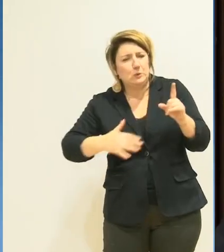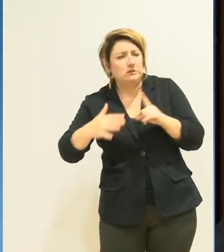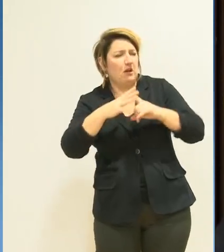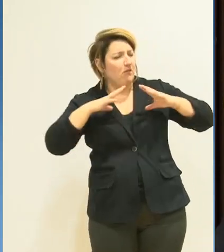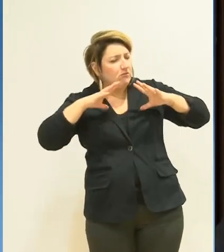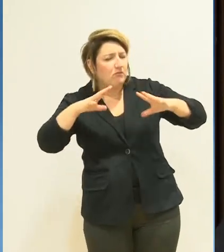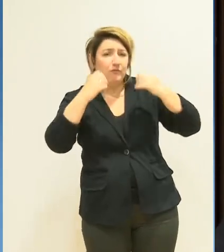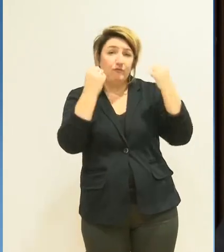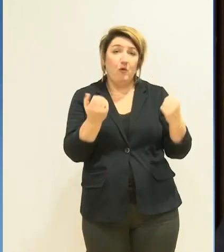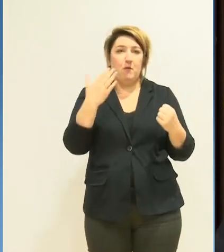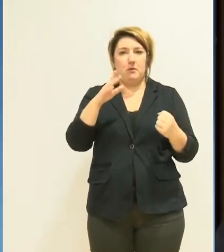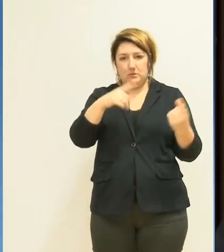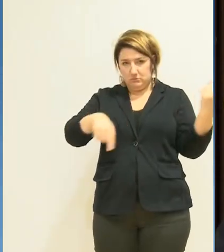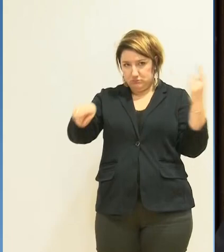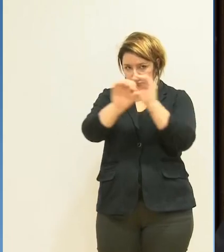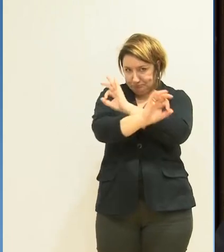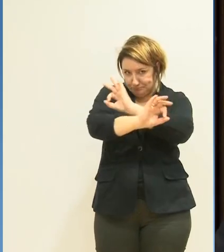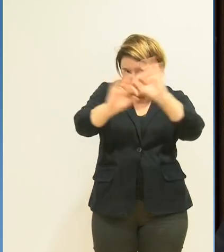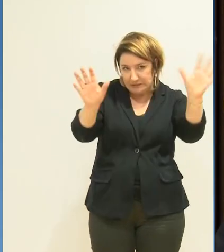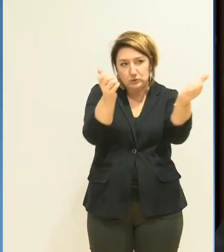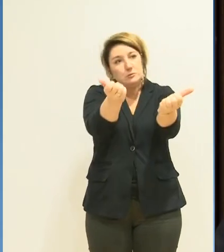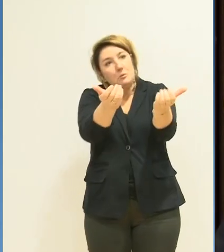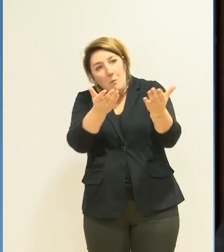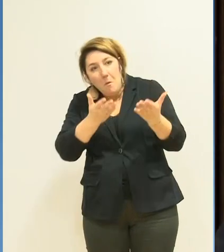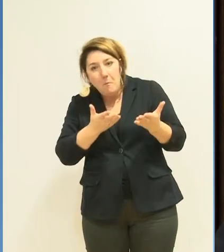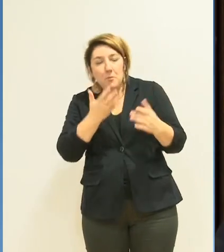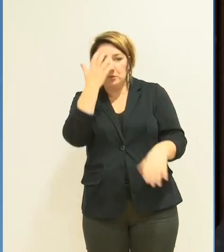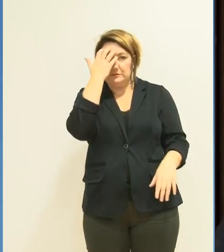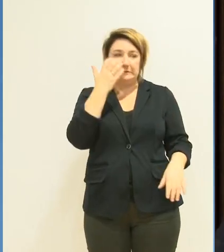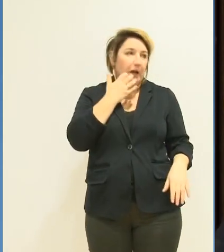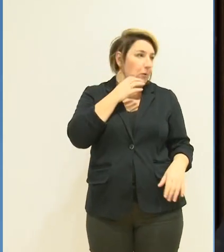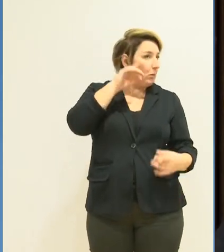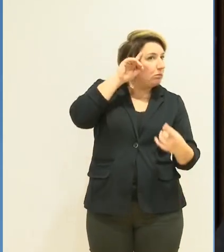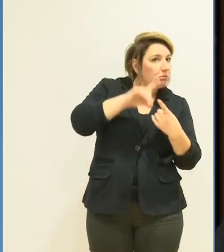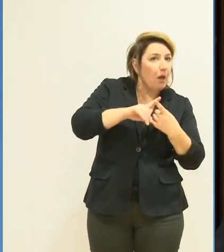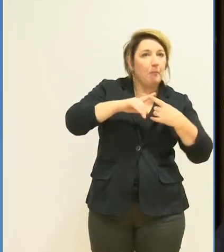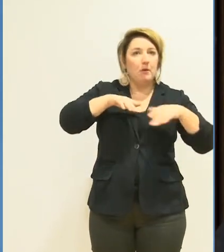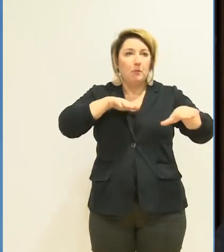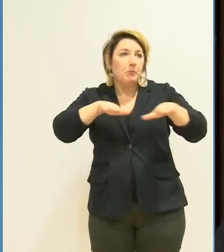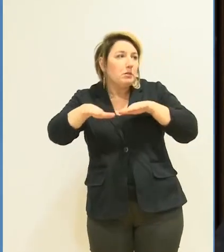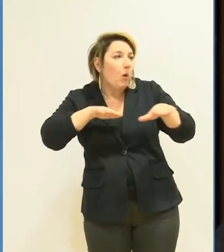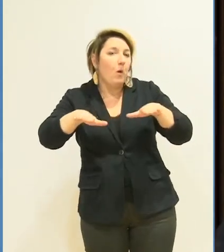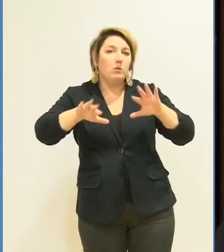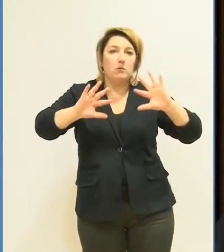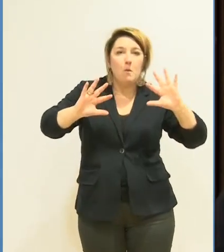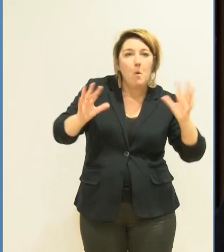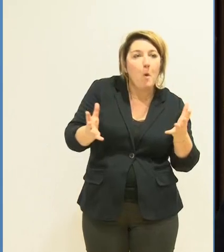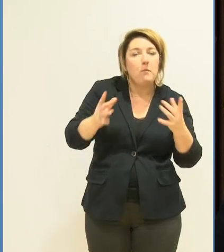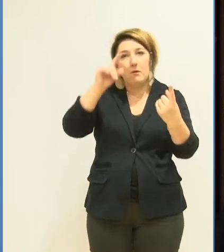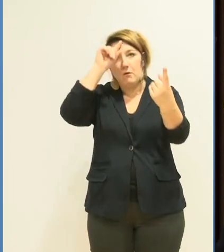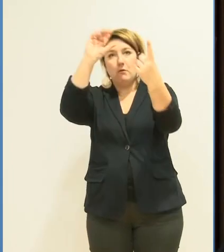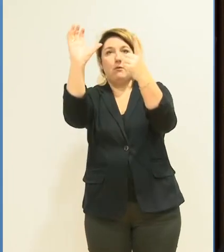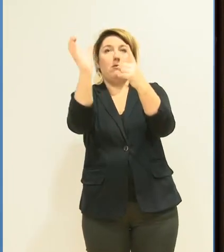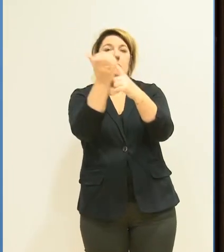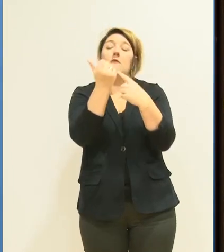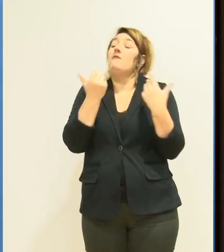aucun d'entre vous faire une proposition sérieuse sur comment atteindre ces objectifs voilà monsieur le